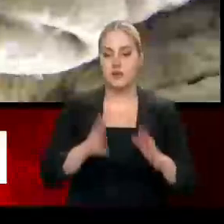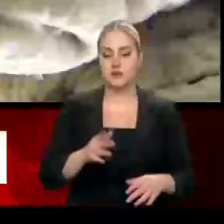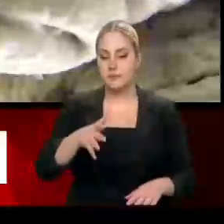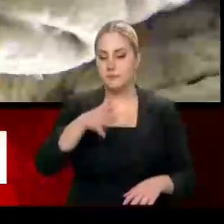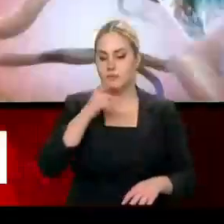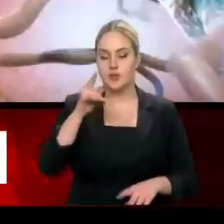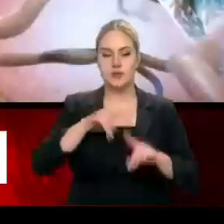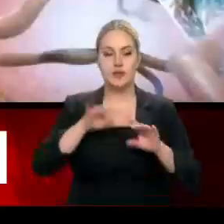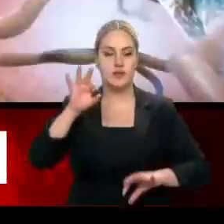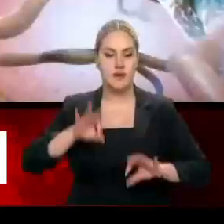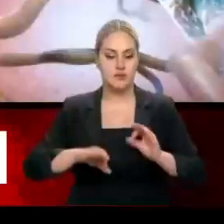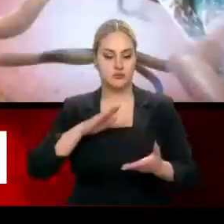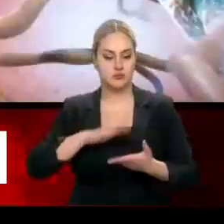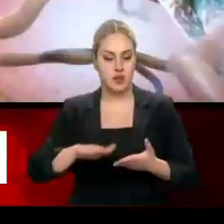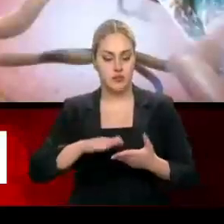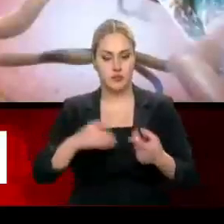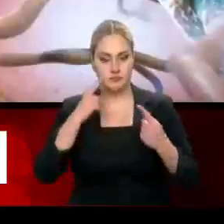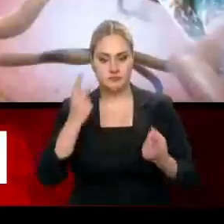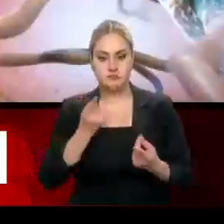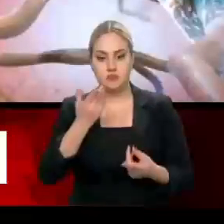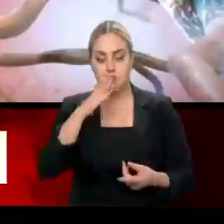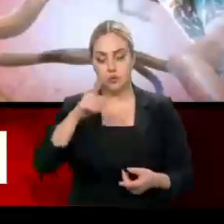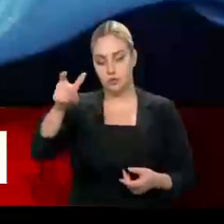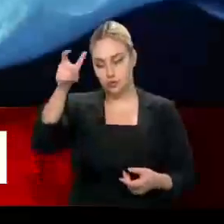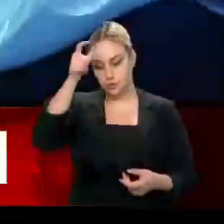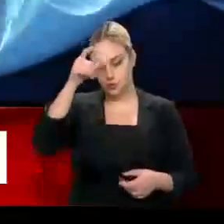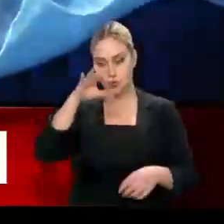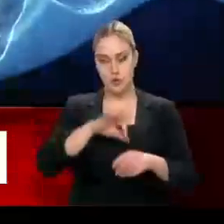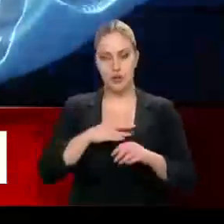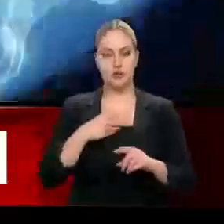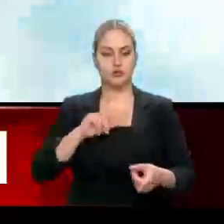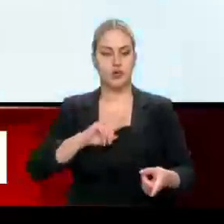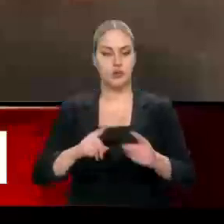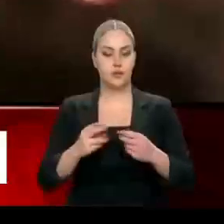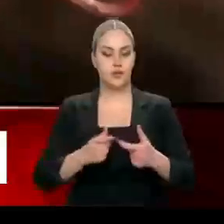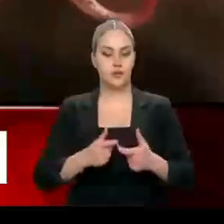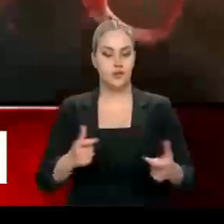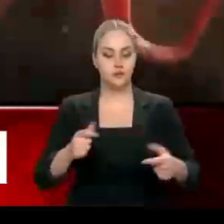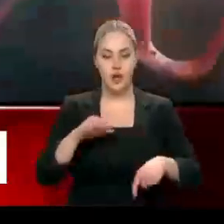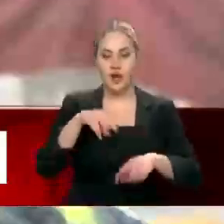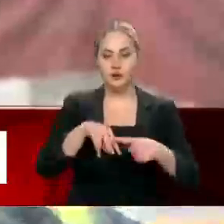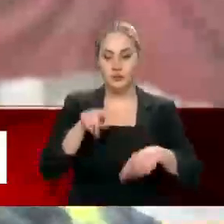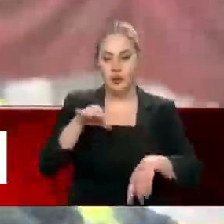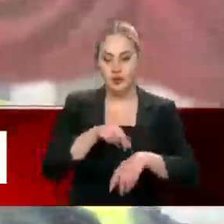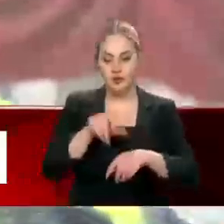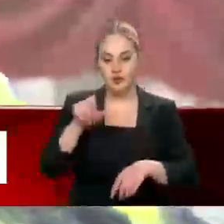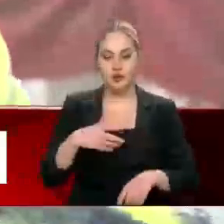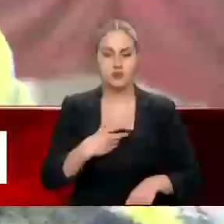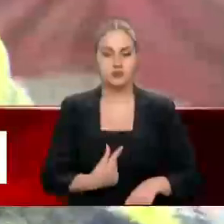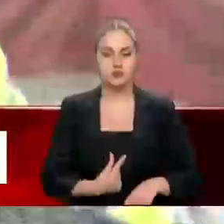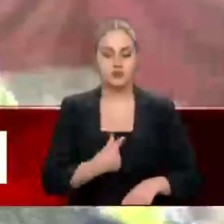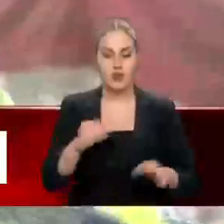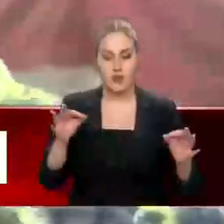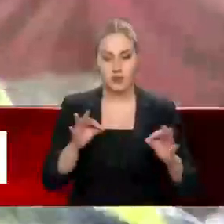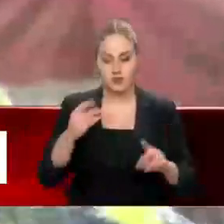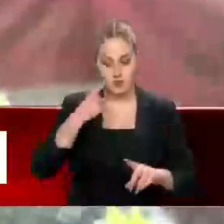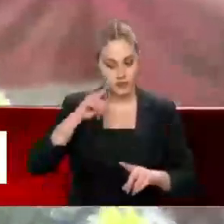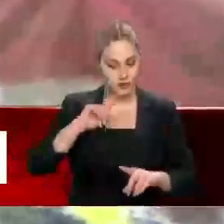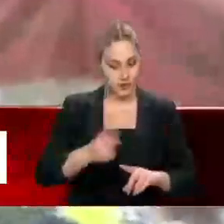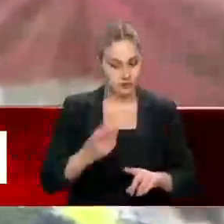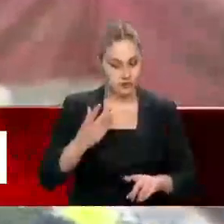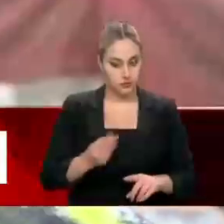bir tedavisi yoktu ama şimdi bir Türk doktorun geliştirdiği yöntem Alzheimer hastalığına umut oldu. Erken teşhisler, evet, o zaman çok